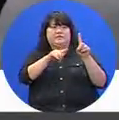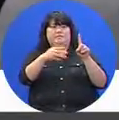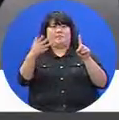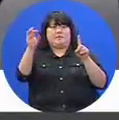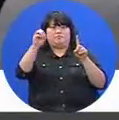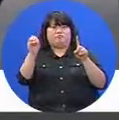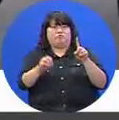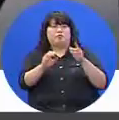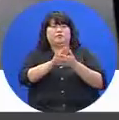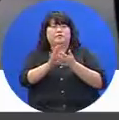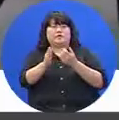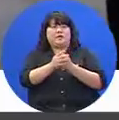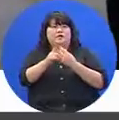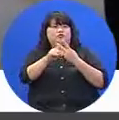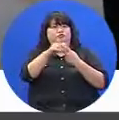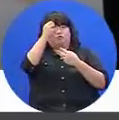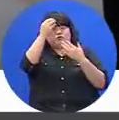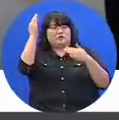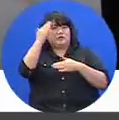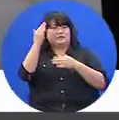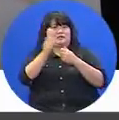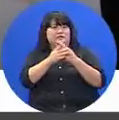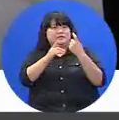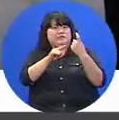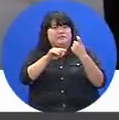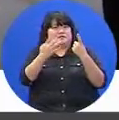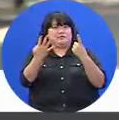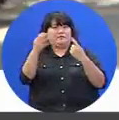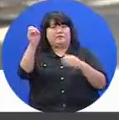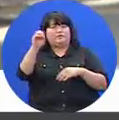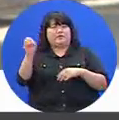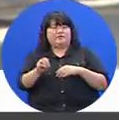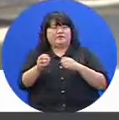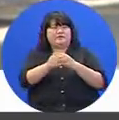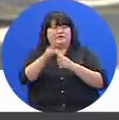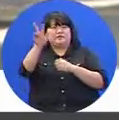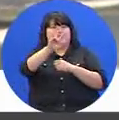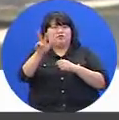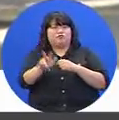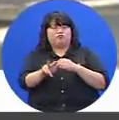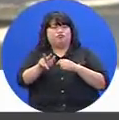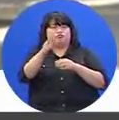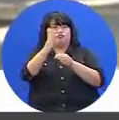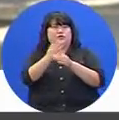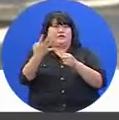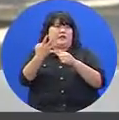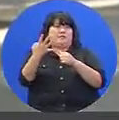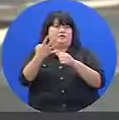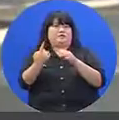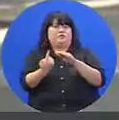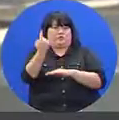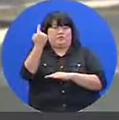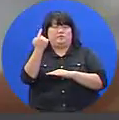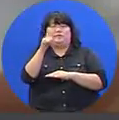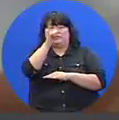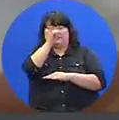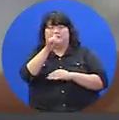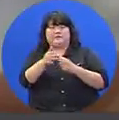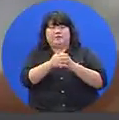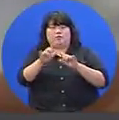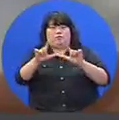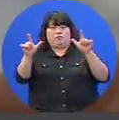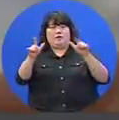21.8%입니다. 중고등학생의 흡연율은 11.4%로 전국 시도에서 네 번째로 높습니다. 올